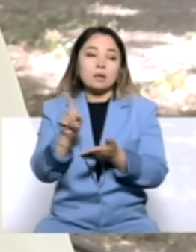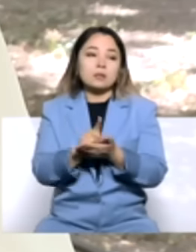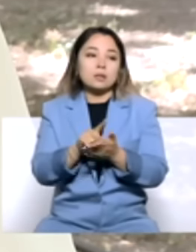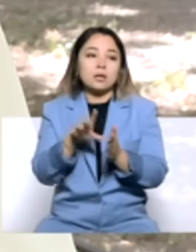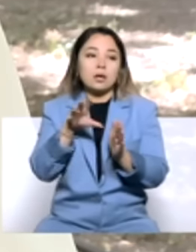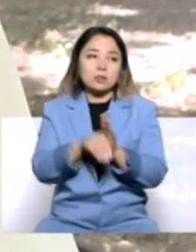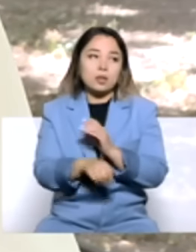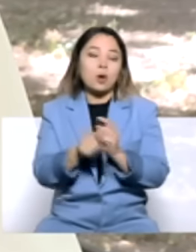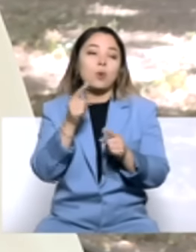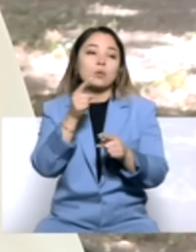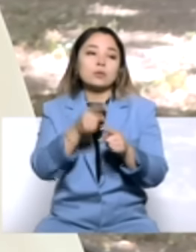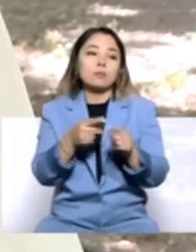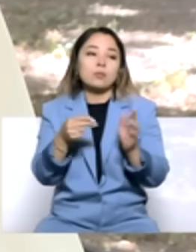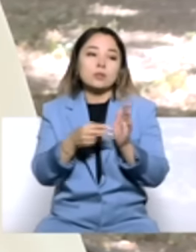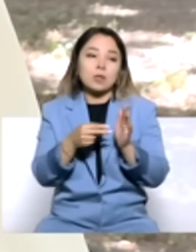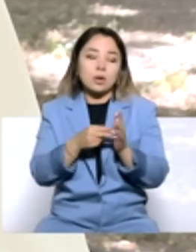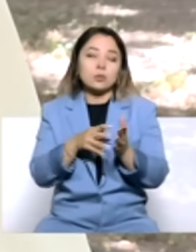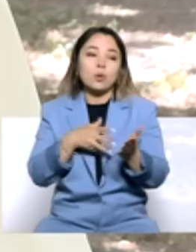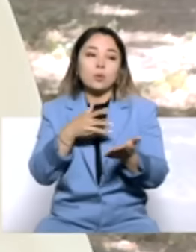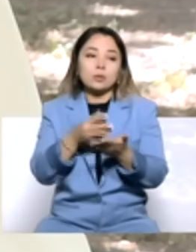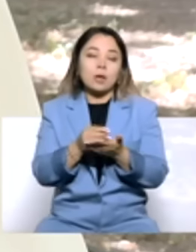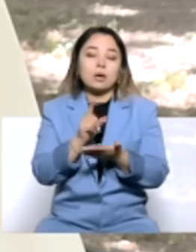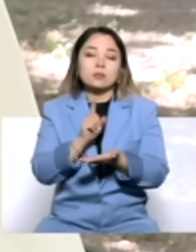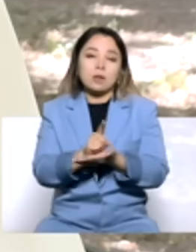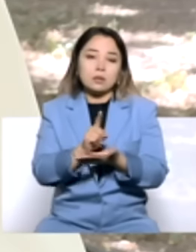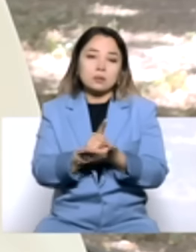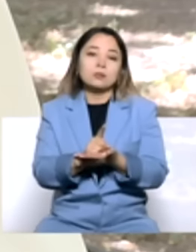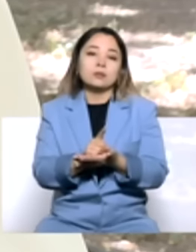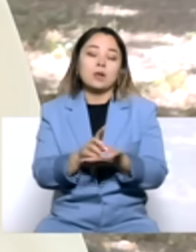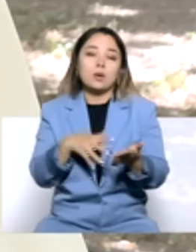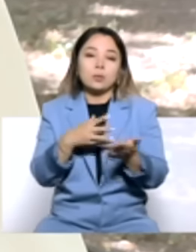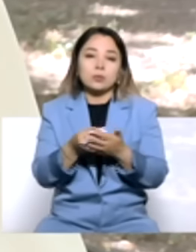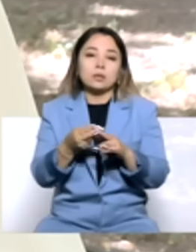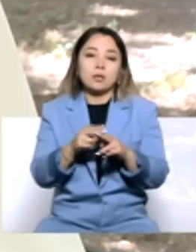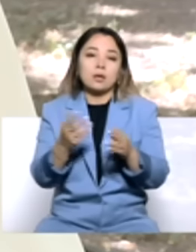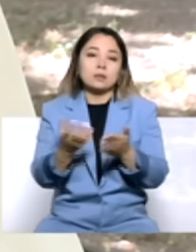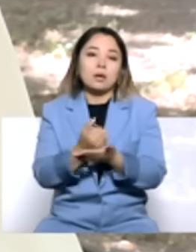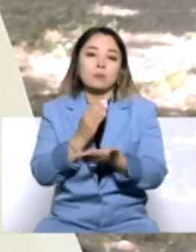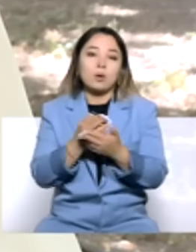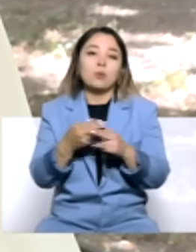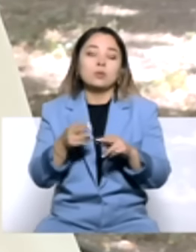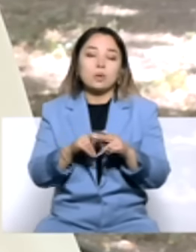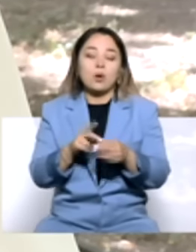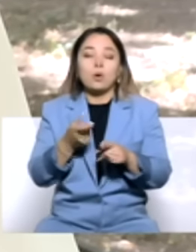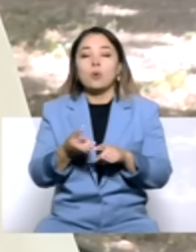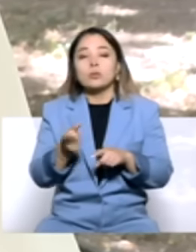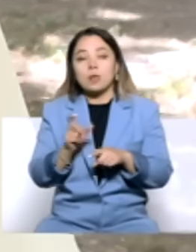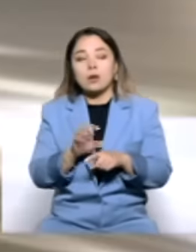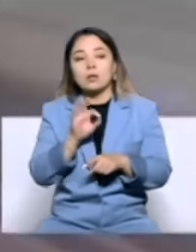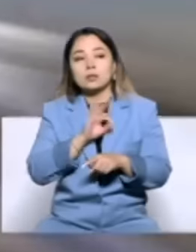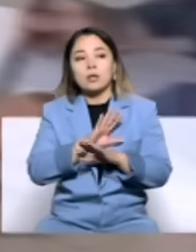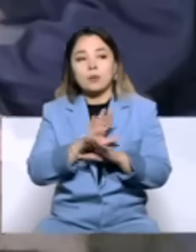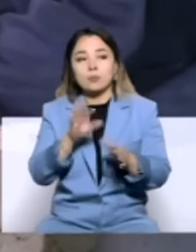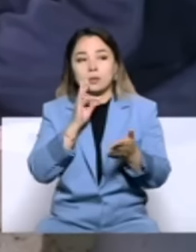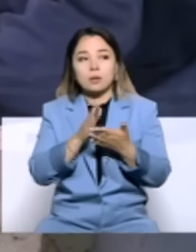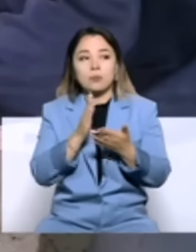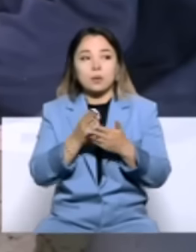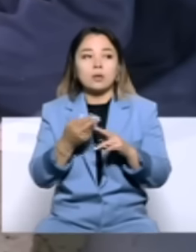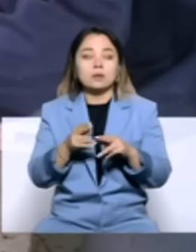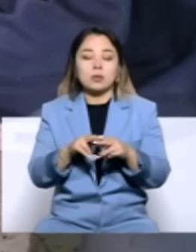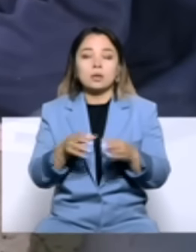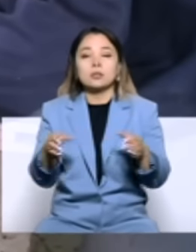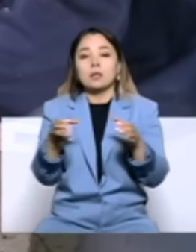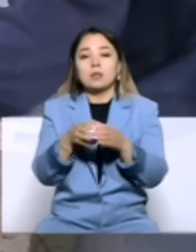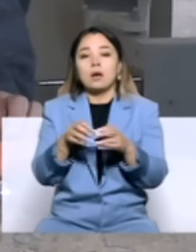режимі және қосымша құн салығын төлейтін салық төлеуші болып табылады. Яғни ол өте қолайсыз. Ал